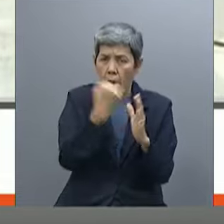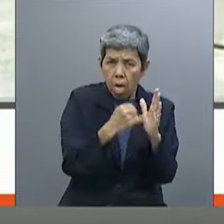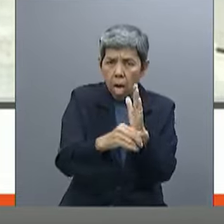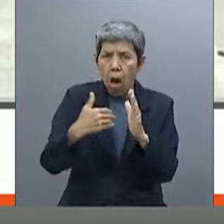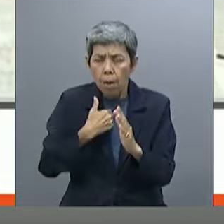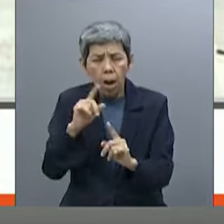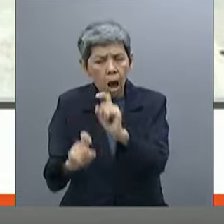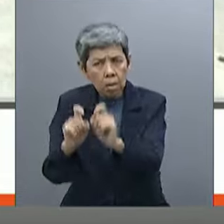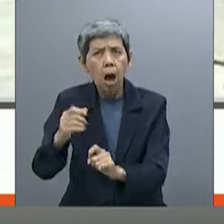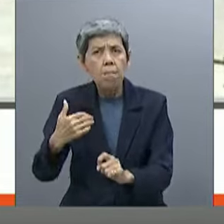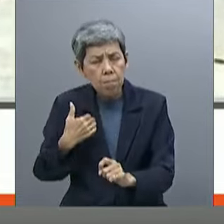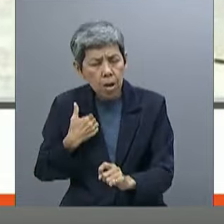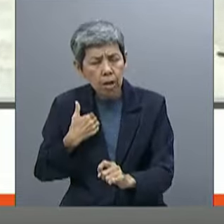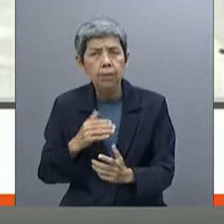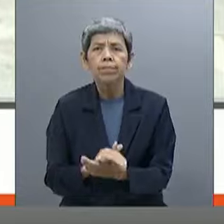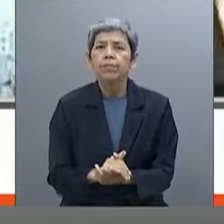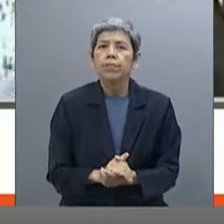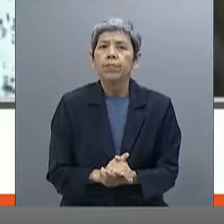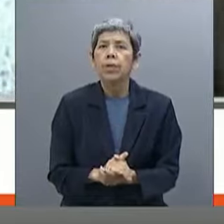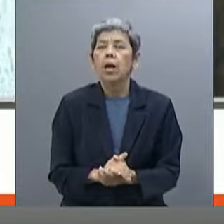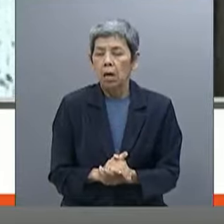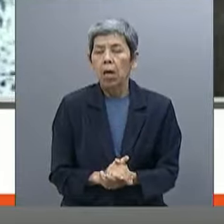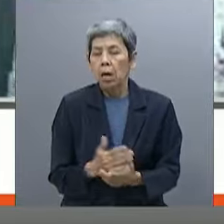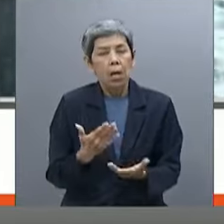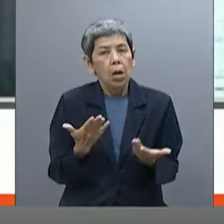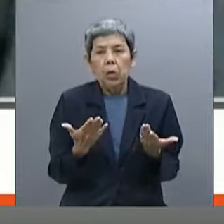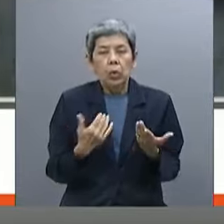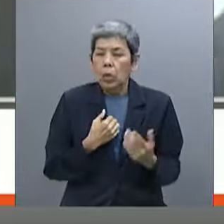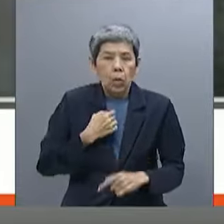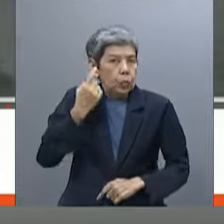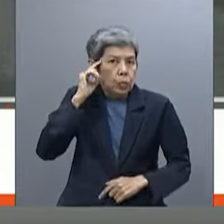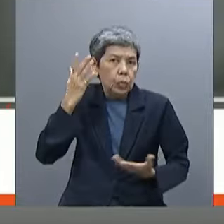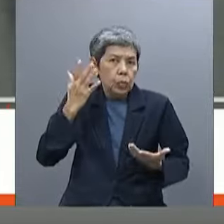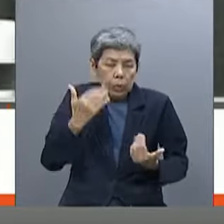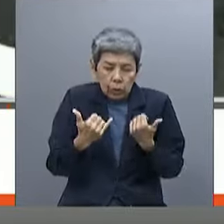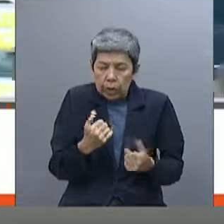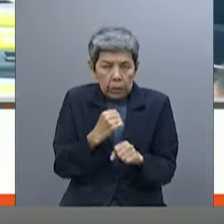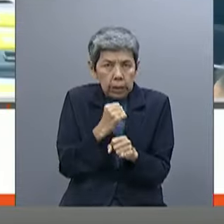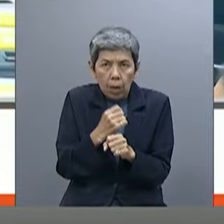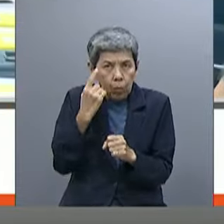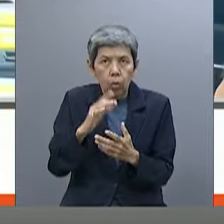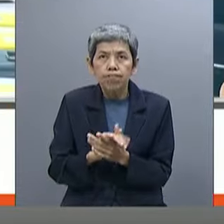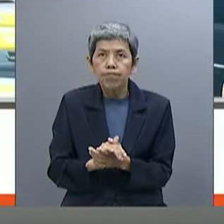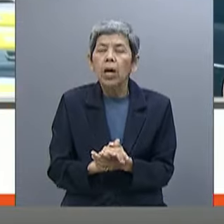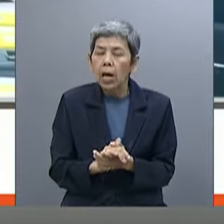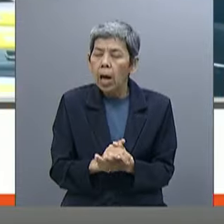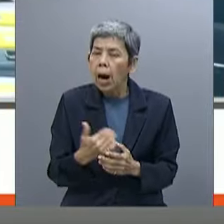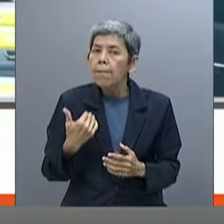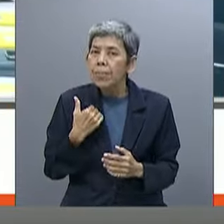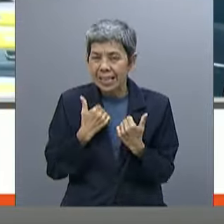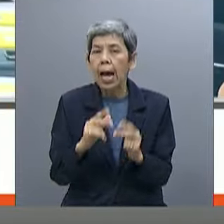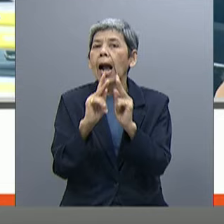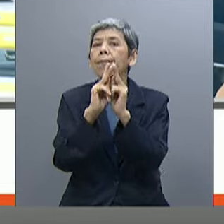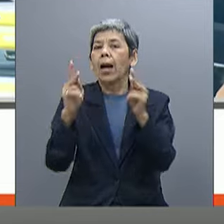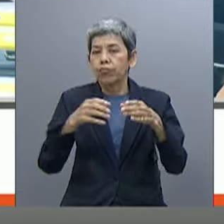นมีผู้เสียชีวิตหรือไม่เราอาจจะไม่มีโอกาสได้รับทราบคำตอบในกระบวนการยุติธรรมค่ะแต่อย่างน้อยๆในชั้นกรรมาธิ